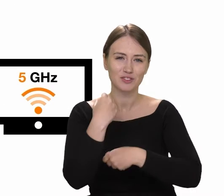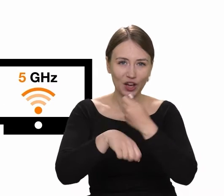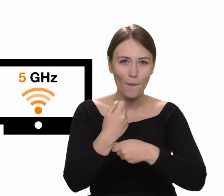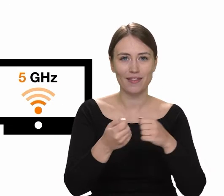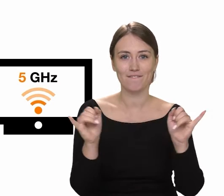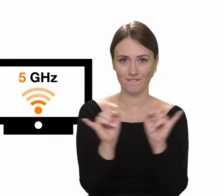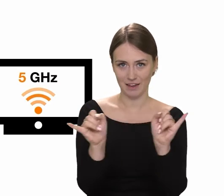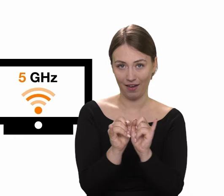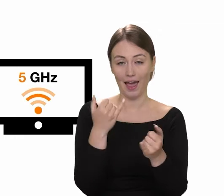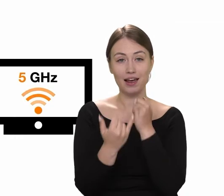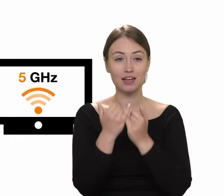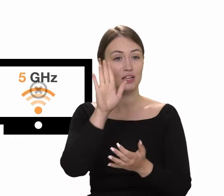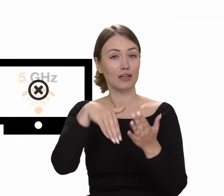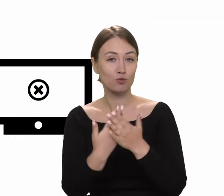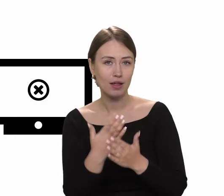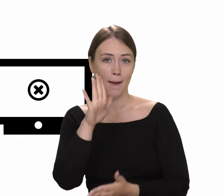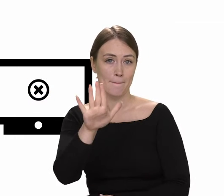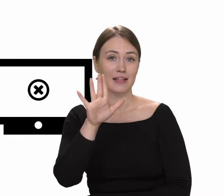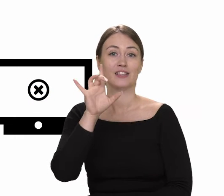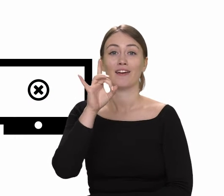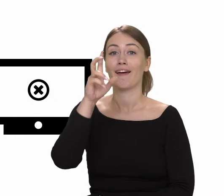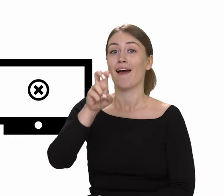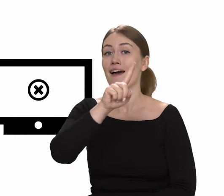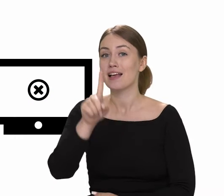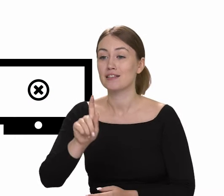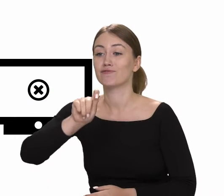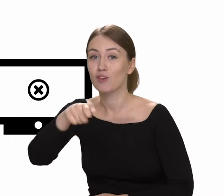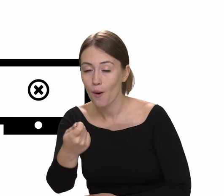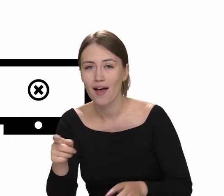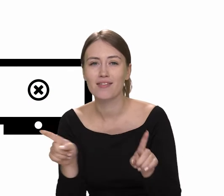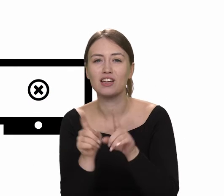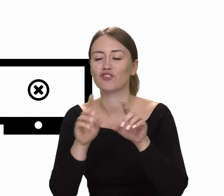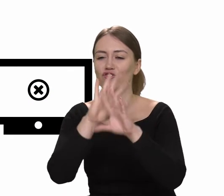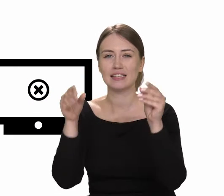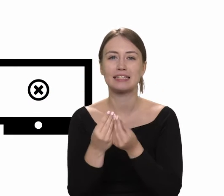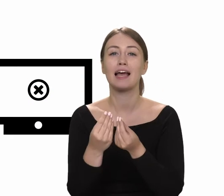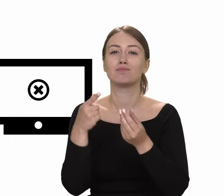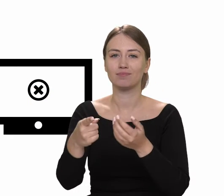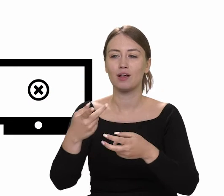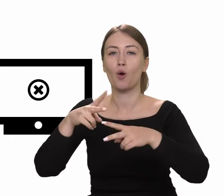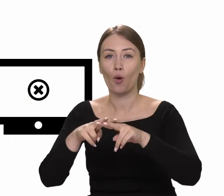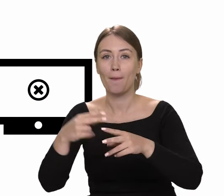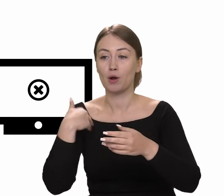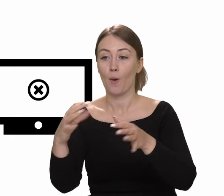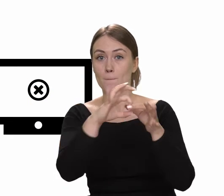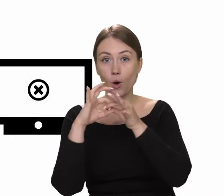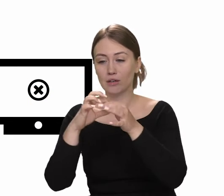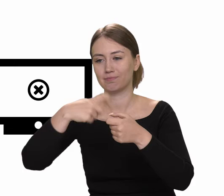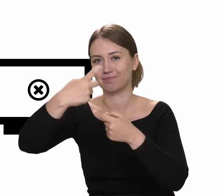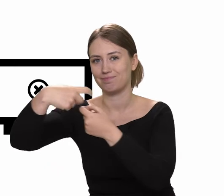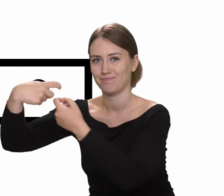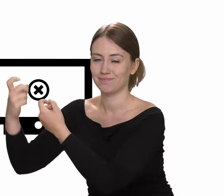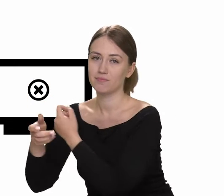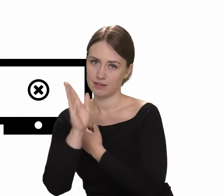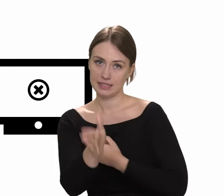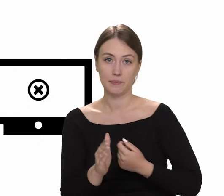gdy wyłączysz na przykład pasmo 5 GHz, to odłączysz od internetu wszystkie urządzenia podłączone właśnie do tej sieci Wi-Fi na